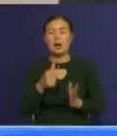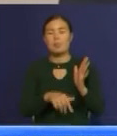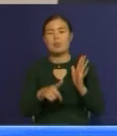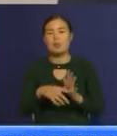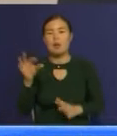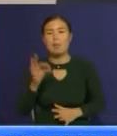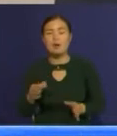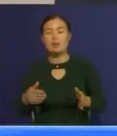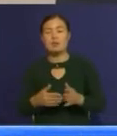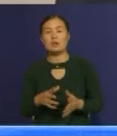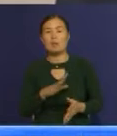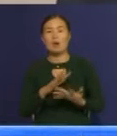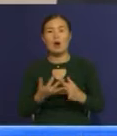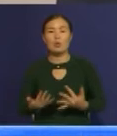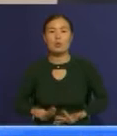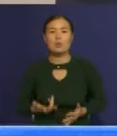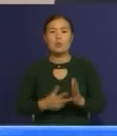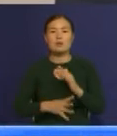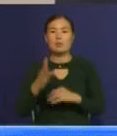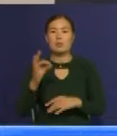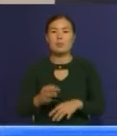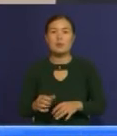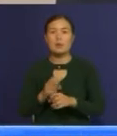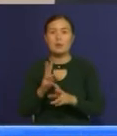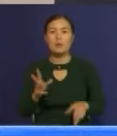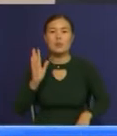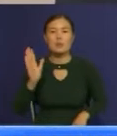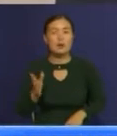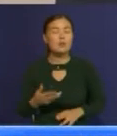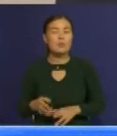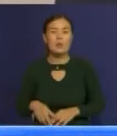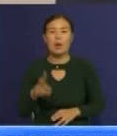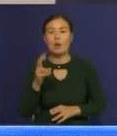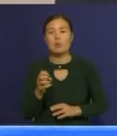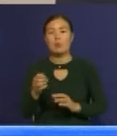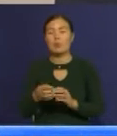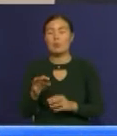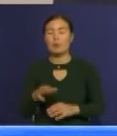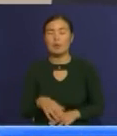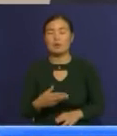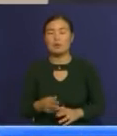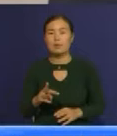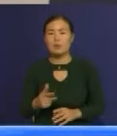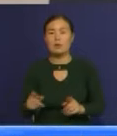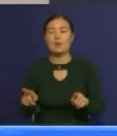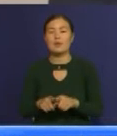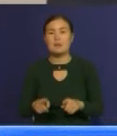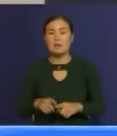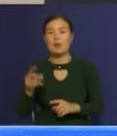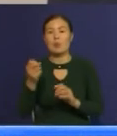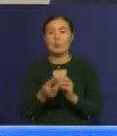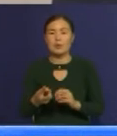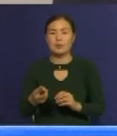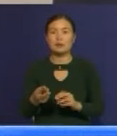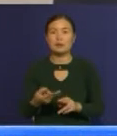67%-ға жеткен. Бұл ауылдық тұрғындарды 84% қамтамасыз етеді деген сөз. Биылғы жылдың өзінде біз Маңғыстау ауданындағы суға қатысты 12 селолық